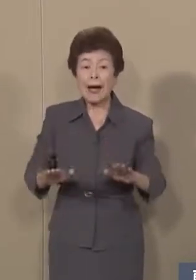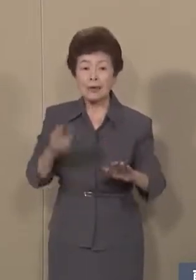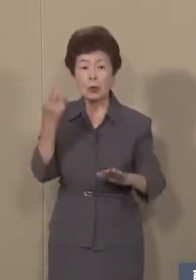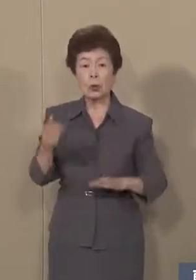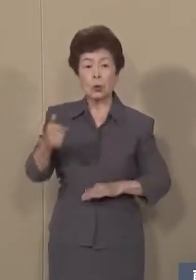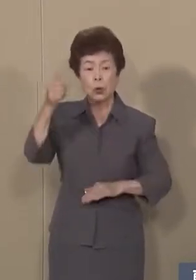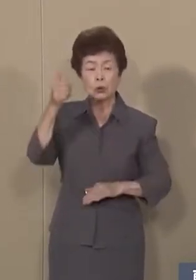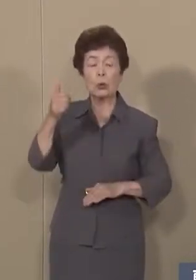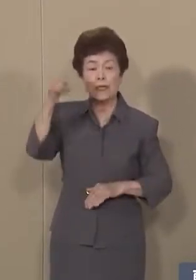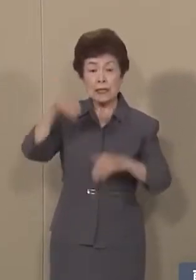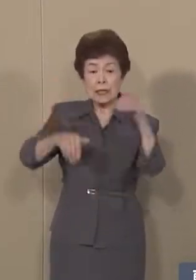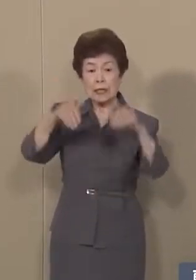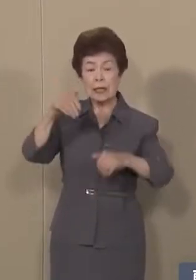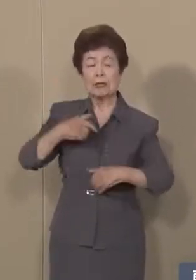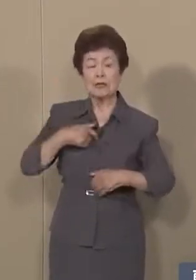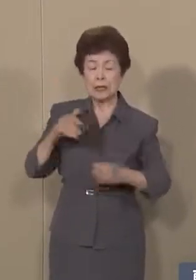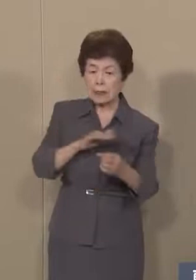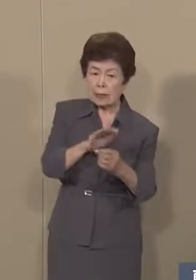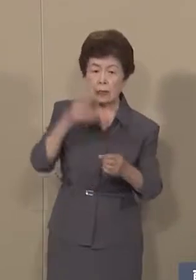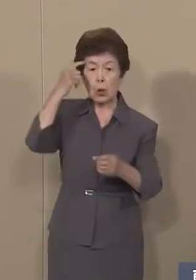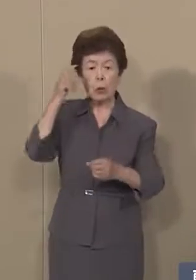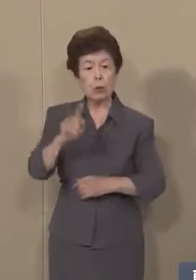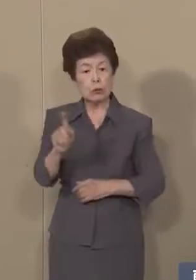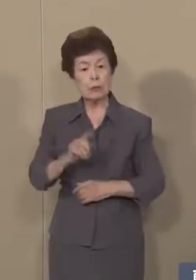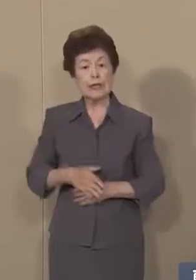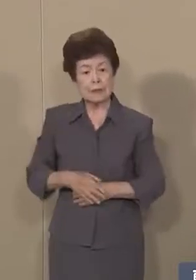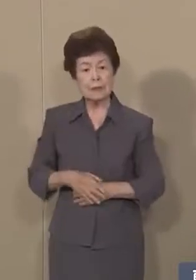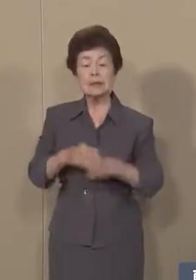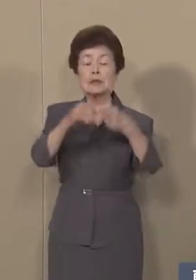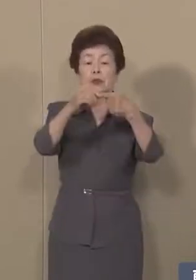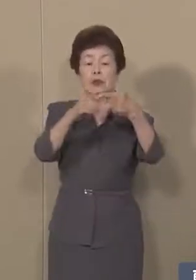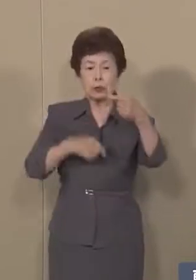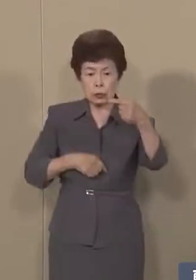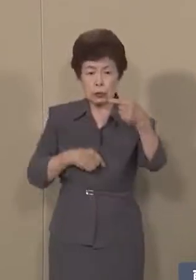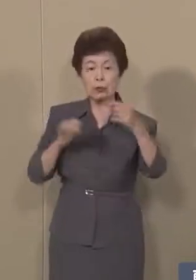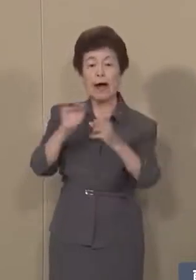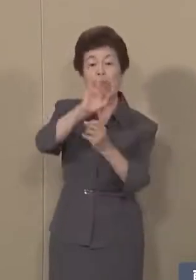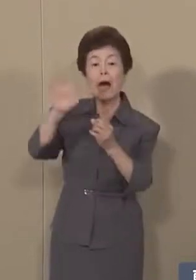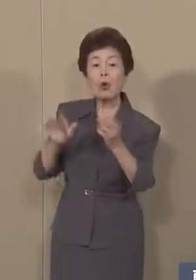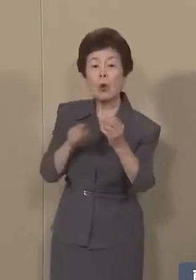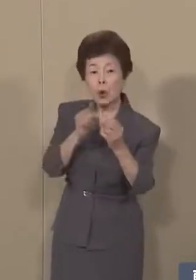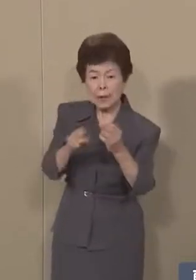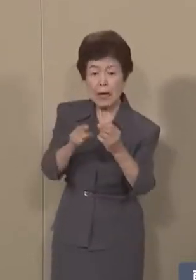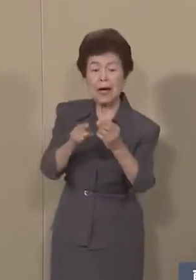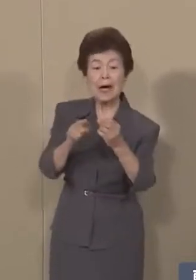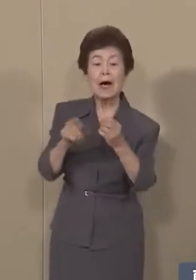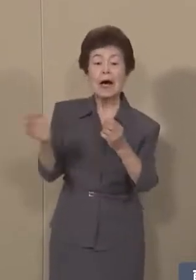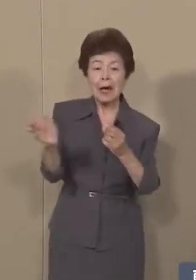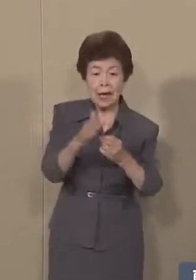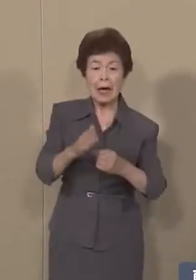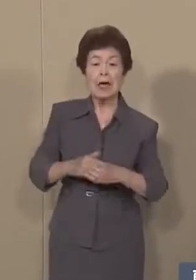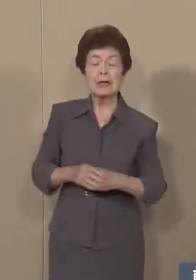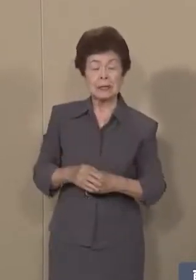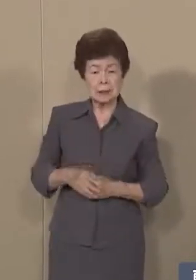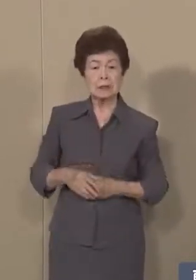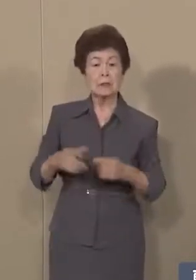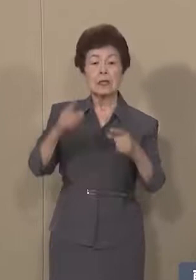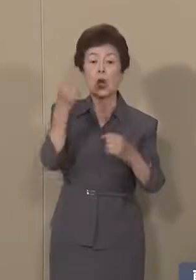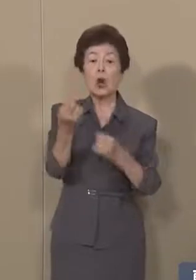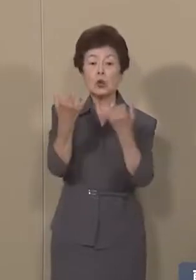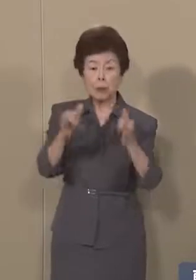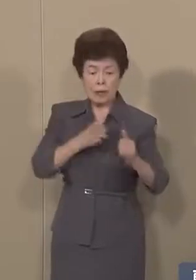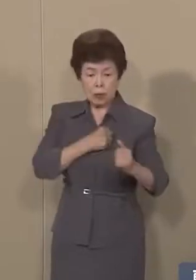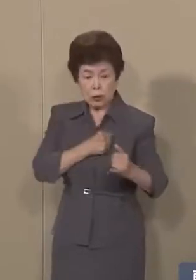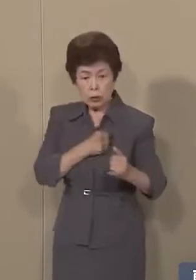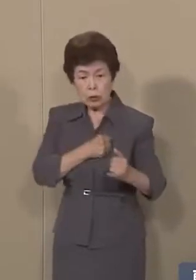で重視する政策はまず第一にこのな災害から都民の命を守る医療体制の充実